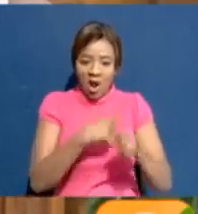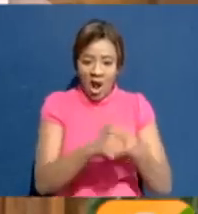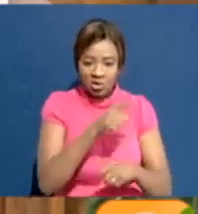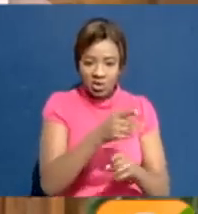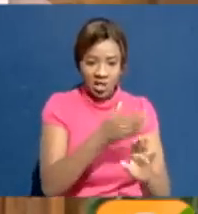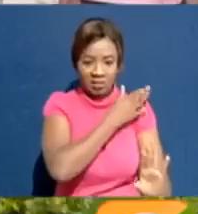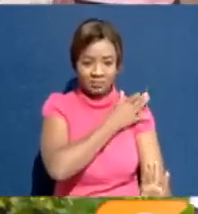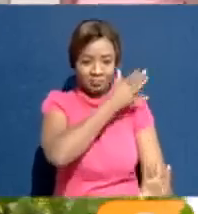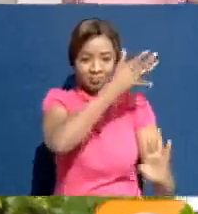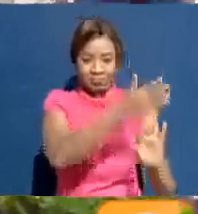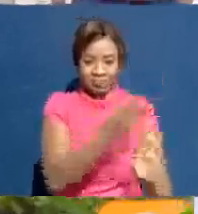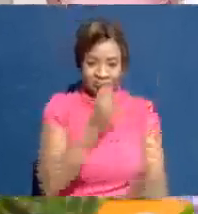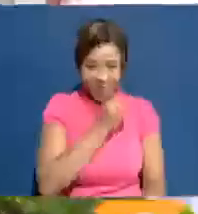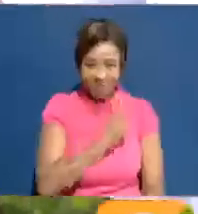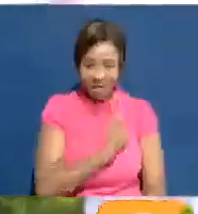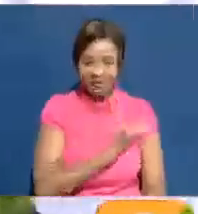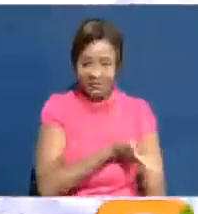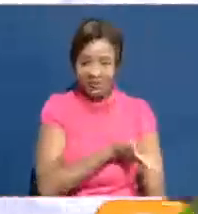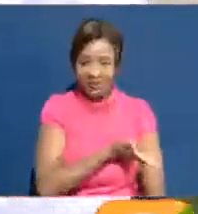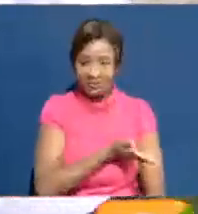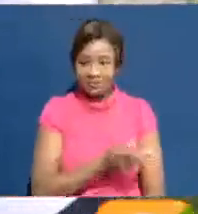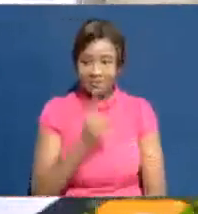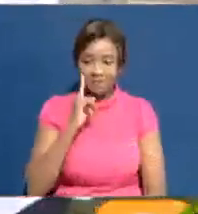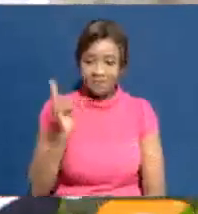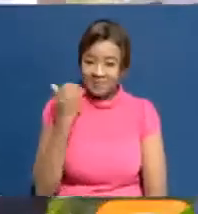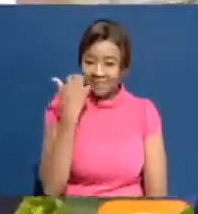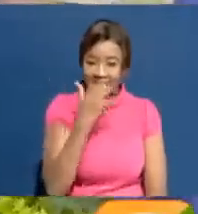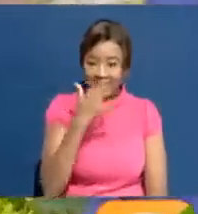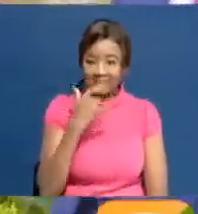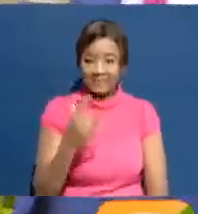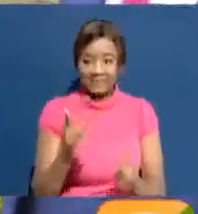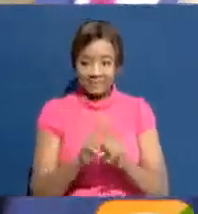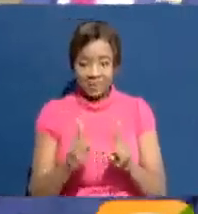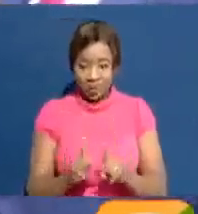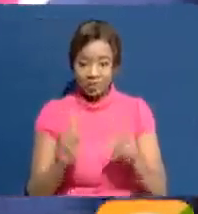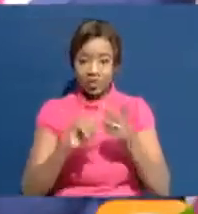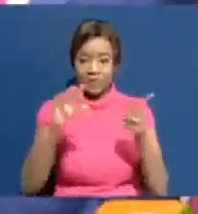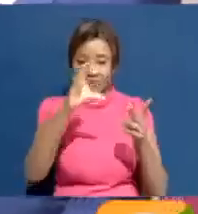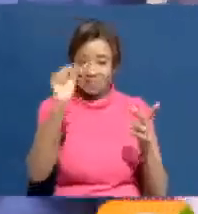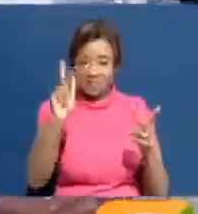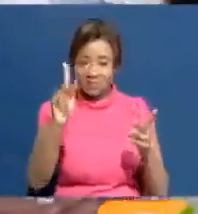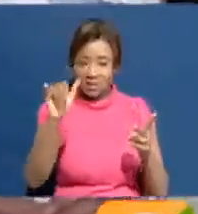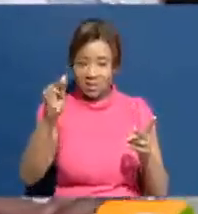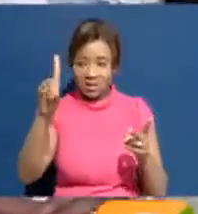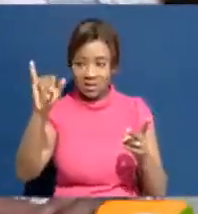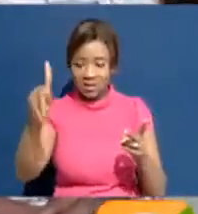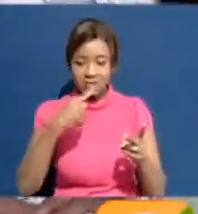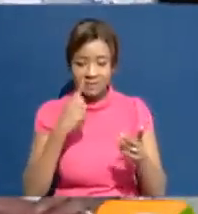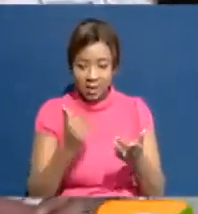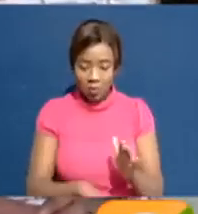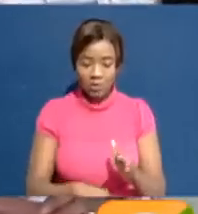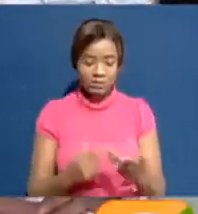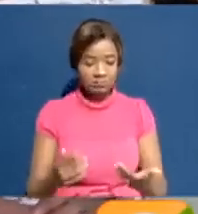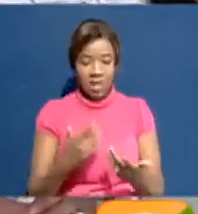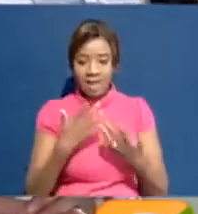doing. Matamshi ya naibu rais yakiwadia wakati ambapo waziri wa usalama pia akitoa kauli yake. Kindiki